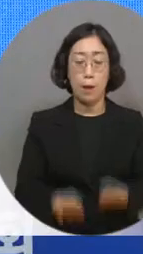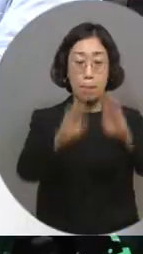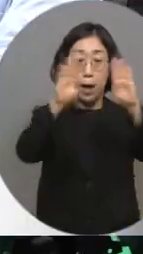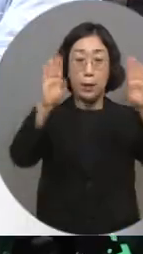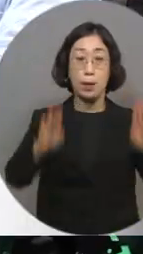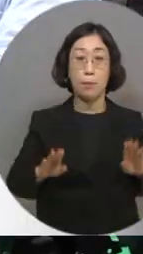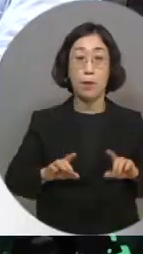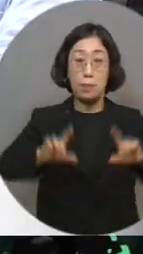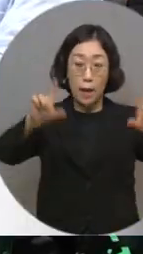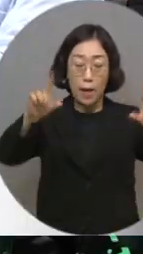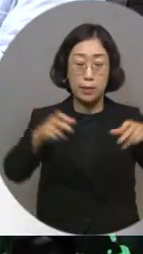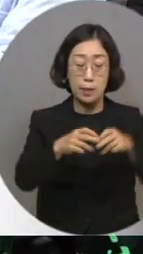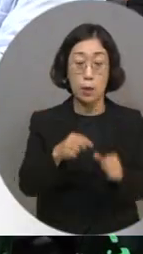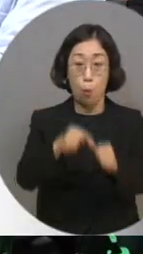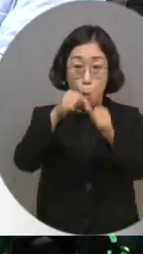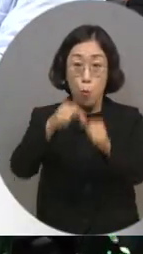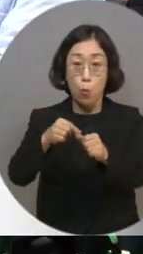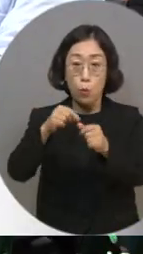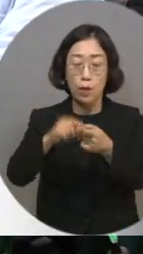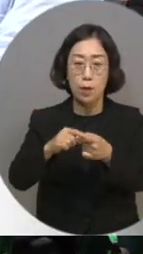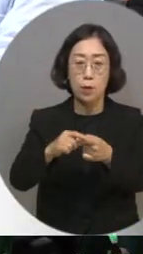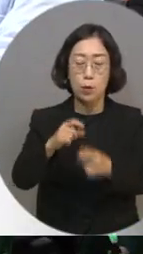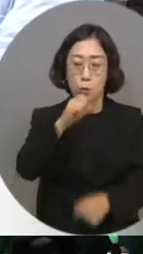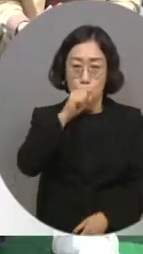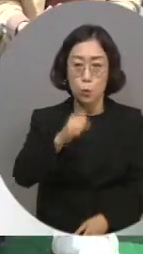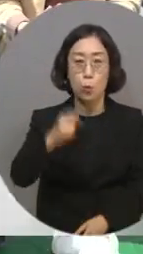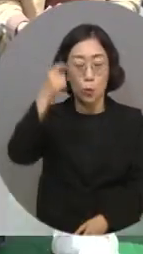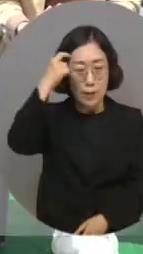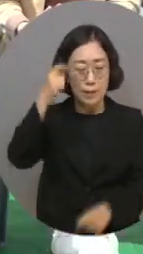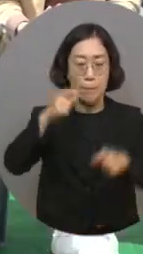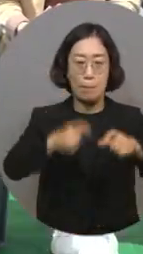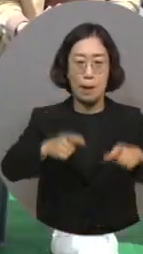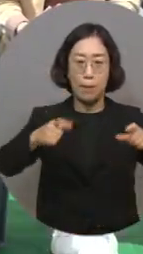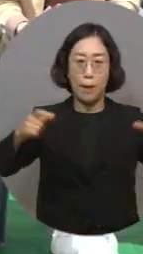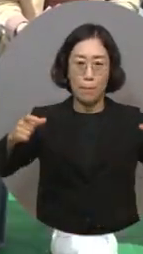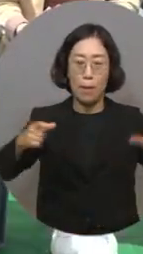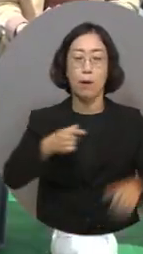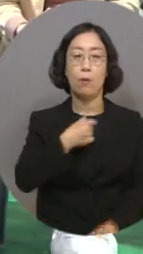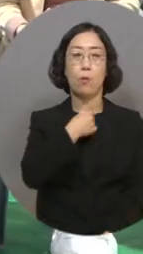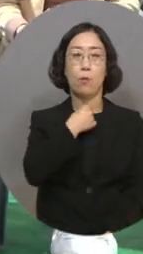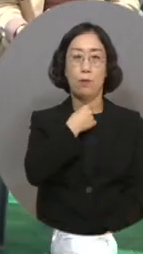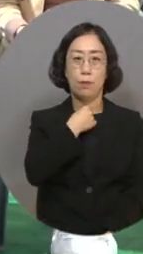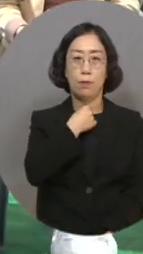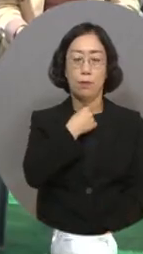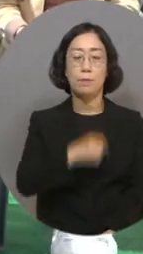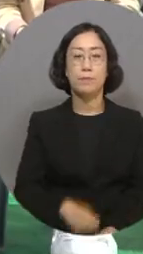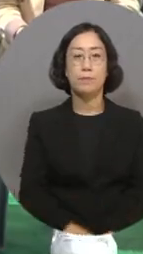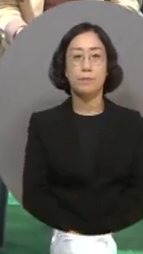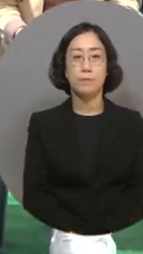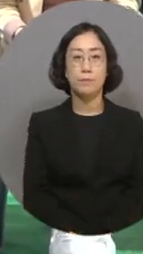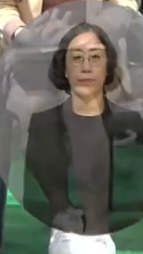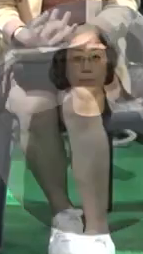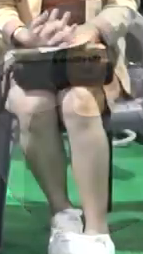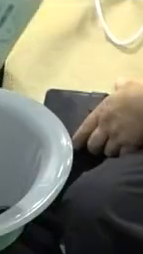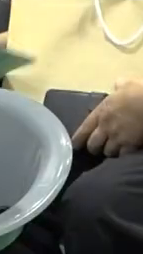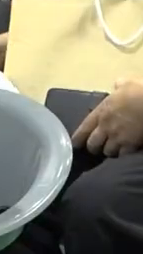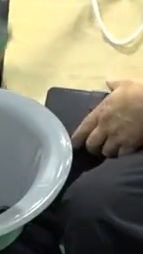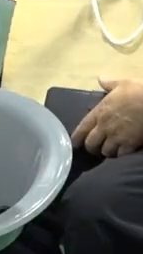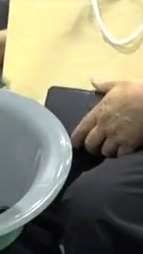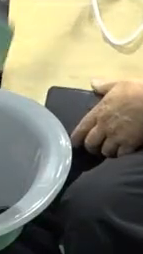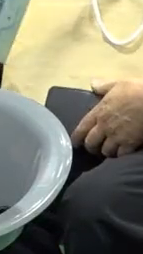통해 장애인 고용에 대한 긍정적 인식이 확산되기를 바랍니다. 복지TV 뉴스